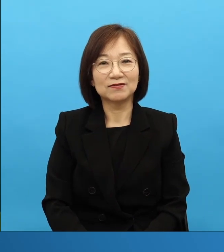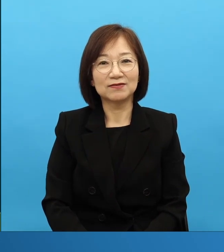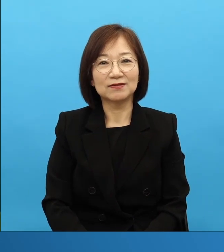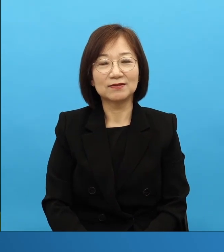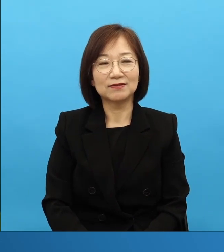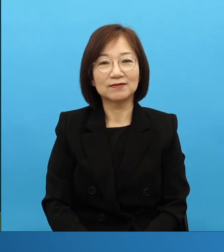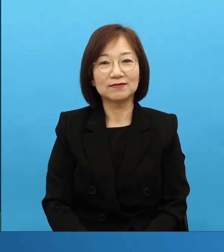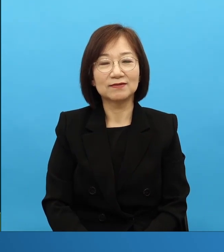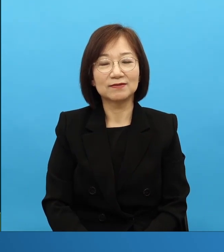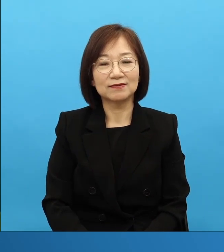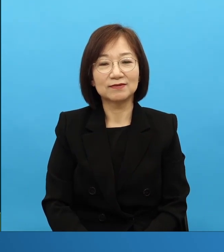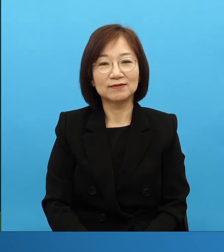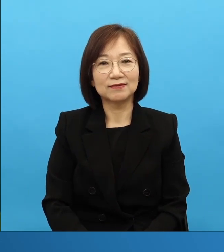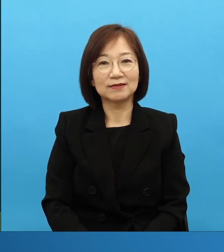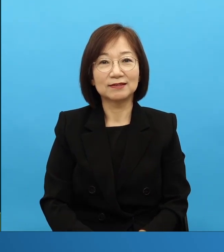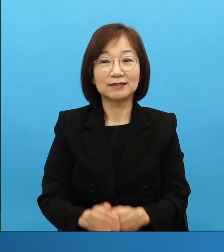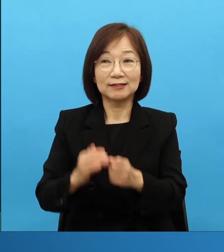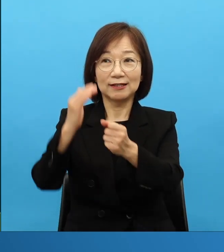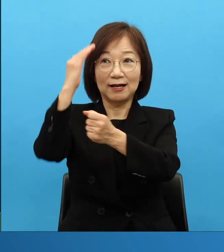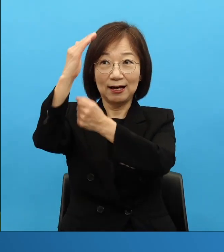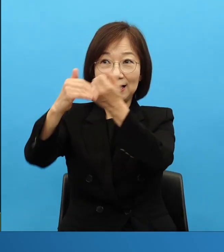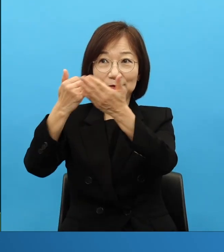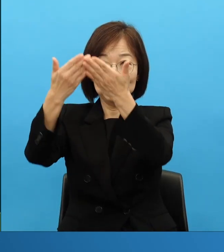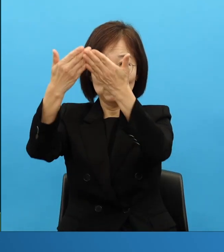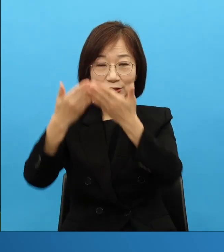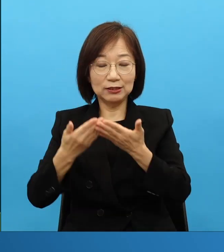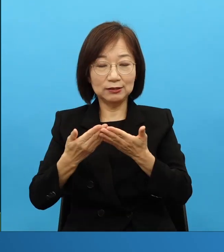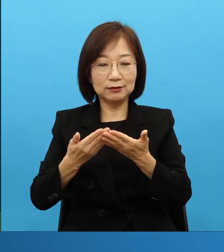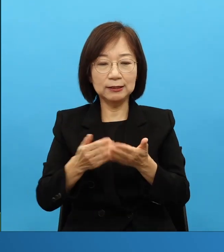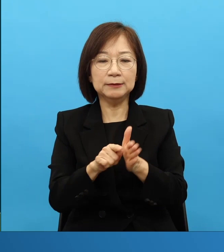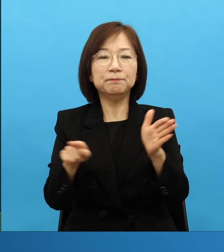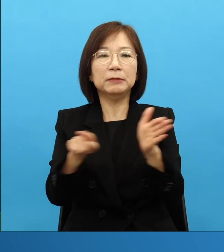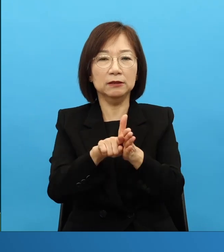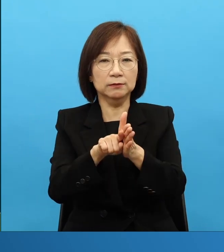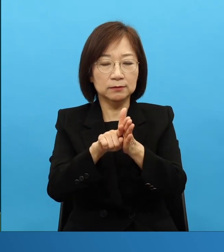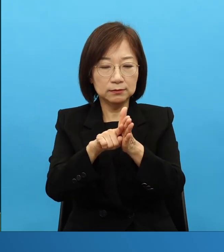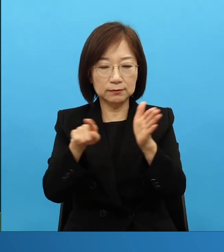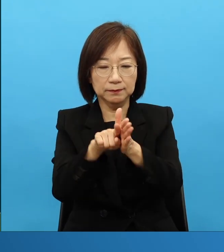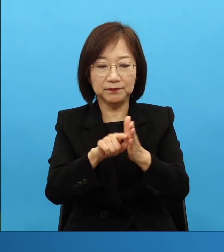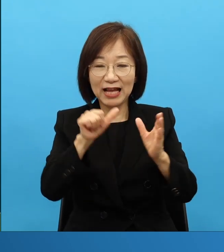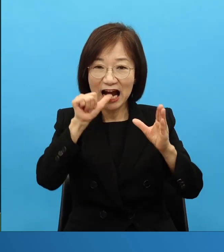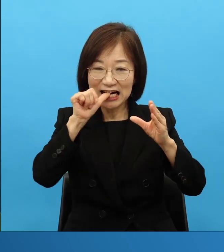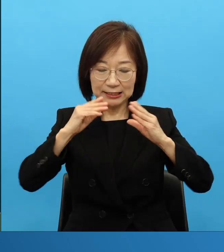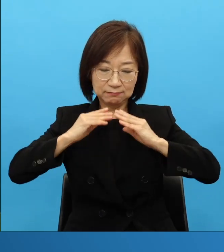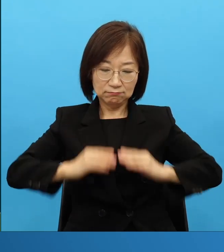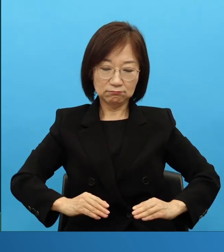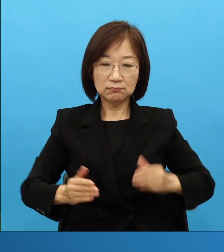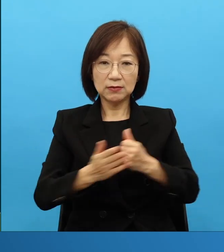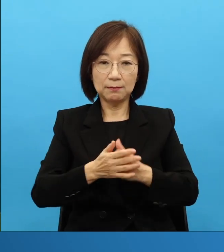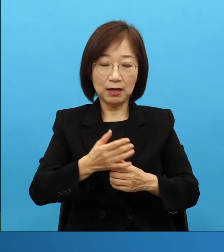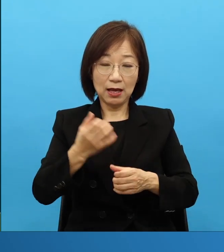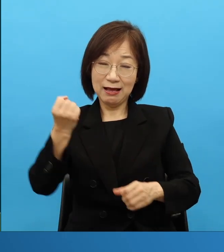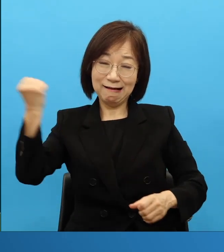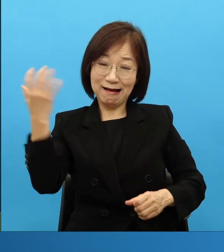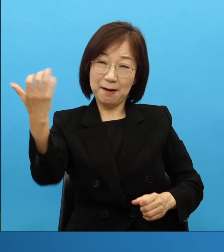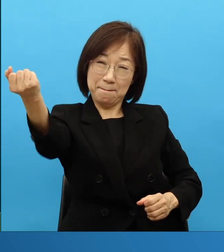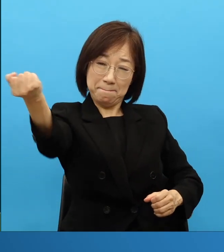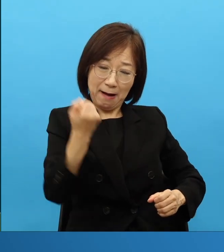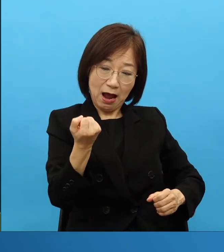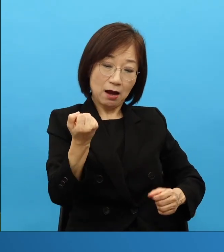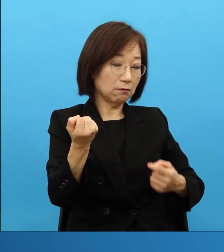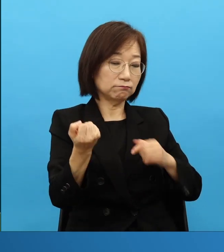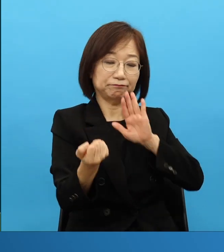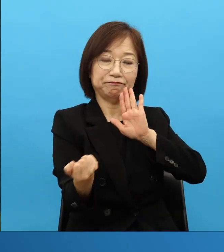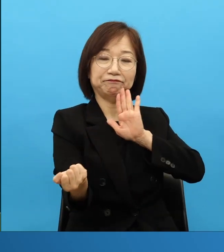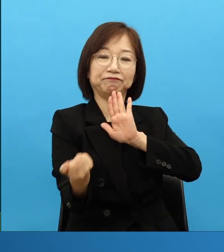그리스도의 믿음의 갑옷입니다. It is the armor of God, of the faith in Christ. 이 사단이 알은 겁니다. And